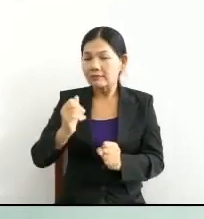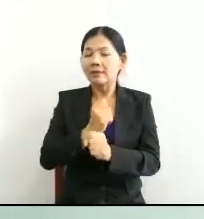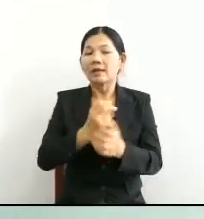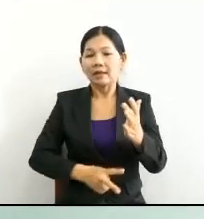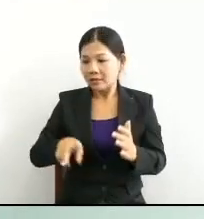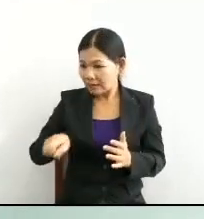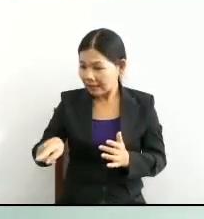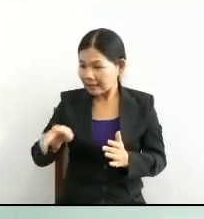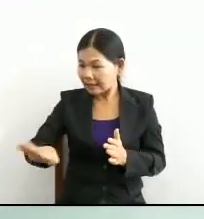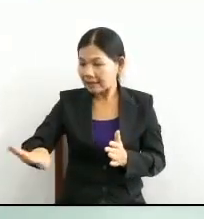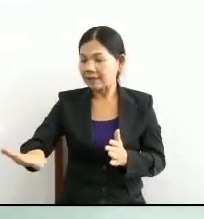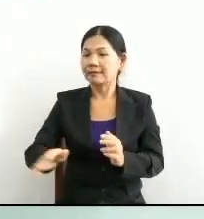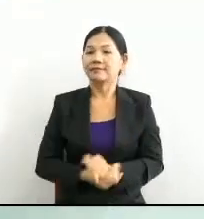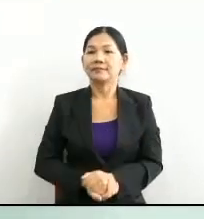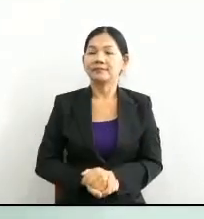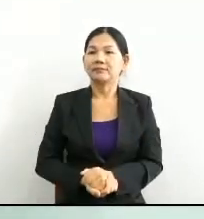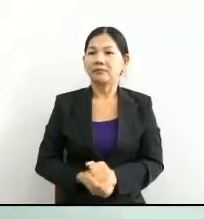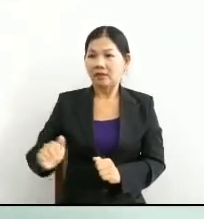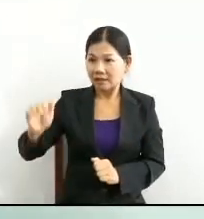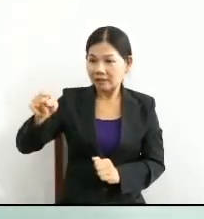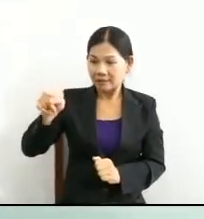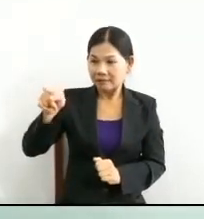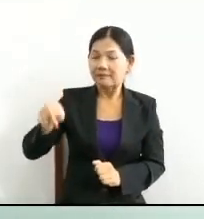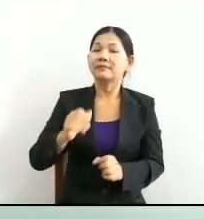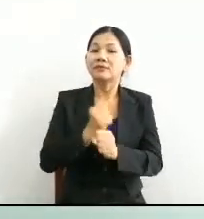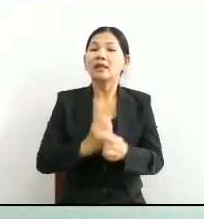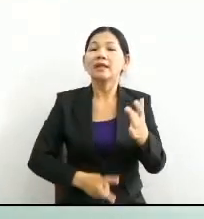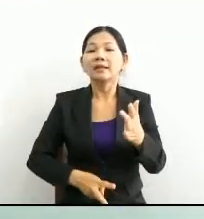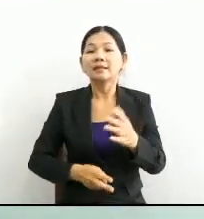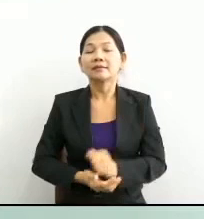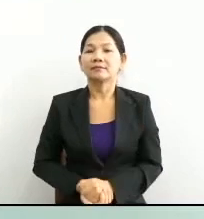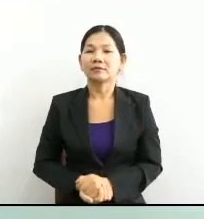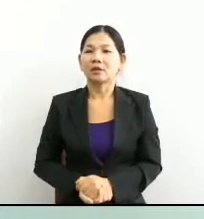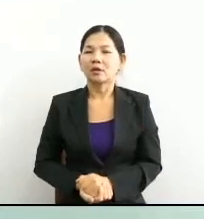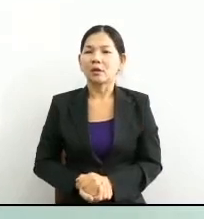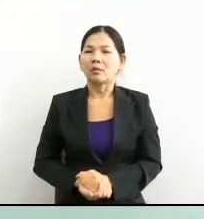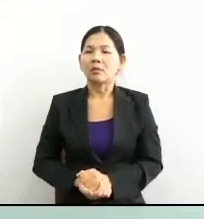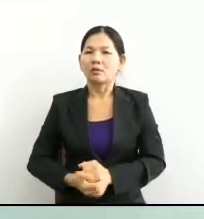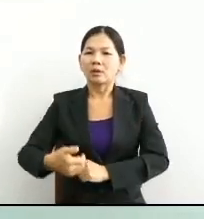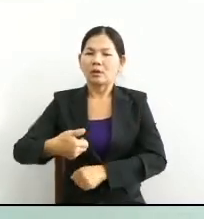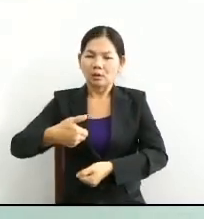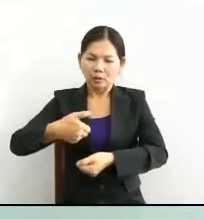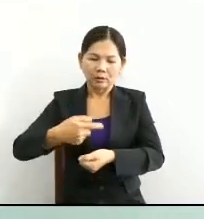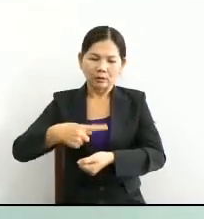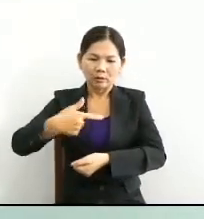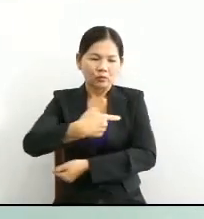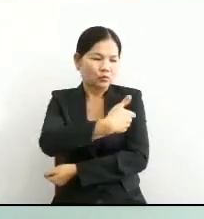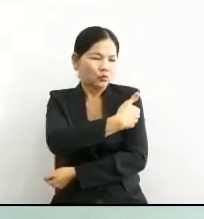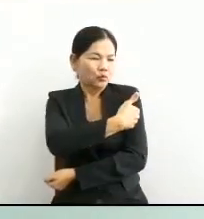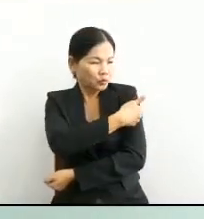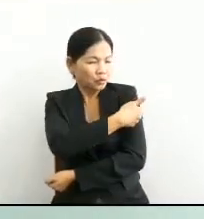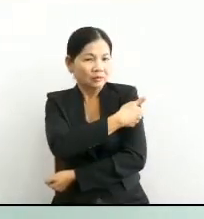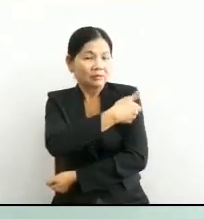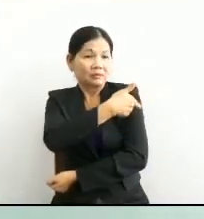ạ. Nì, hộp khăn lơ. Cục bông thuế ấy ạ con. Cục bông chạy thắt nam, mấy nế. Ui chứ á.